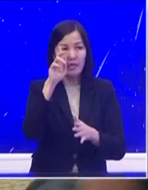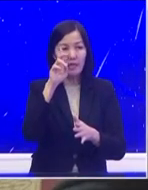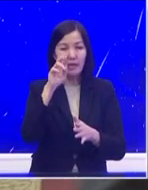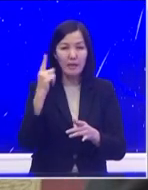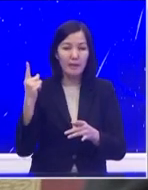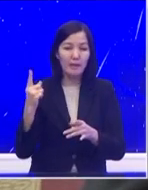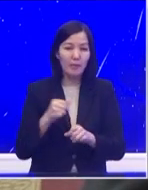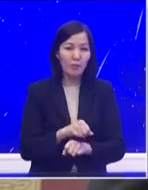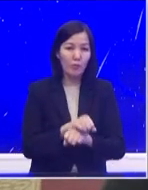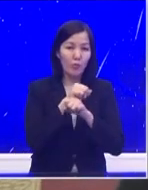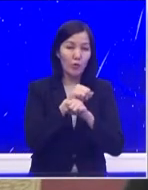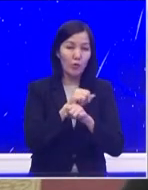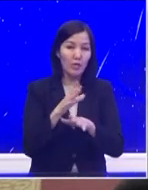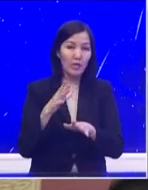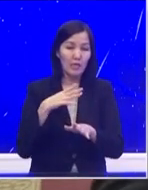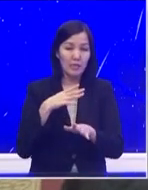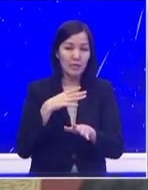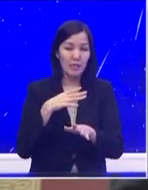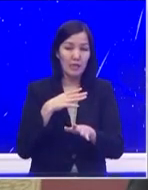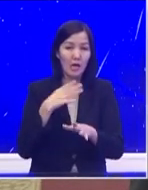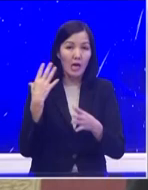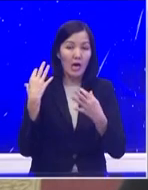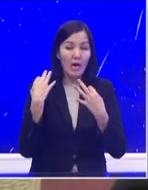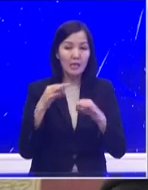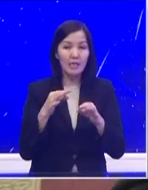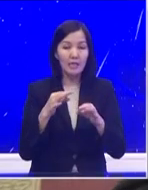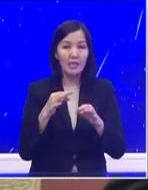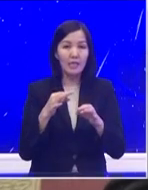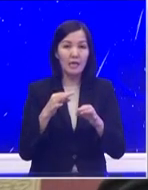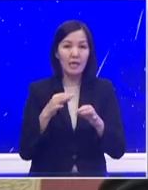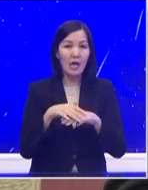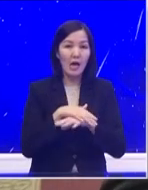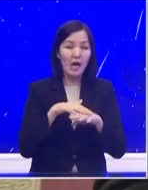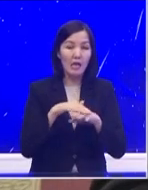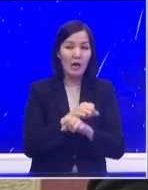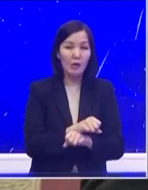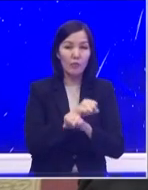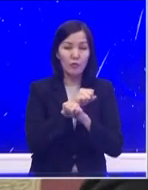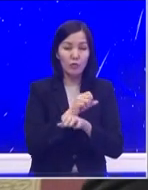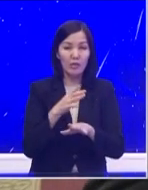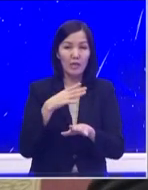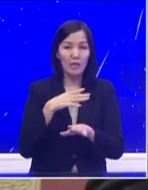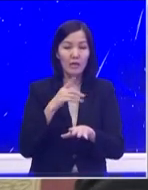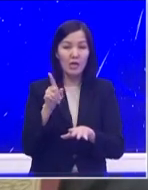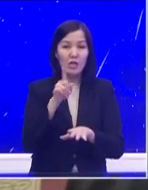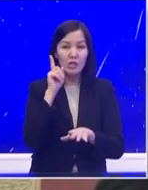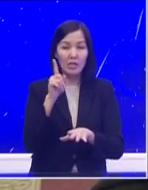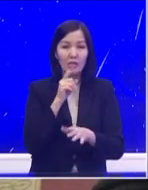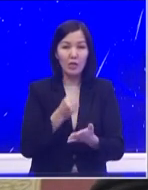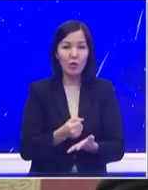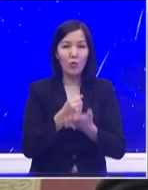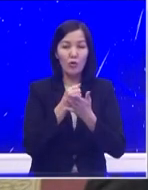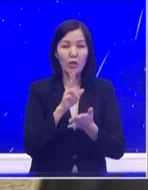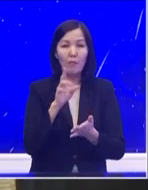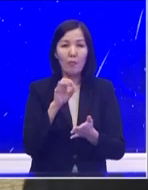алғашқа алғышарттары жасалған, азаттықтың алғашқа қарлығаштары алаңға шыққан уақытта, сол жастарды қолдап,